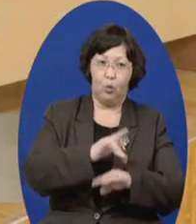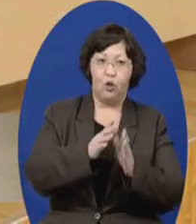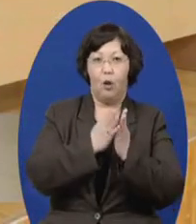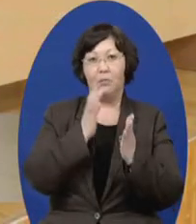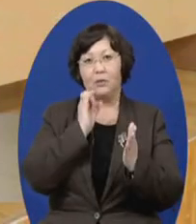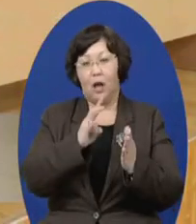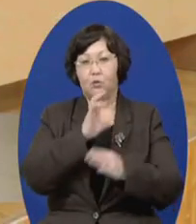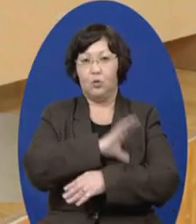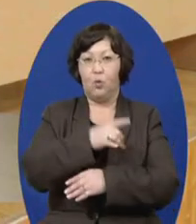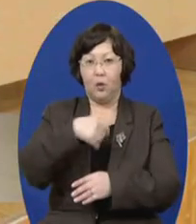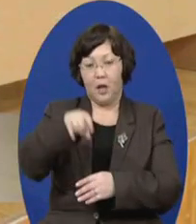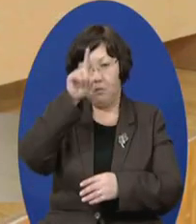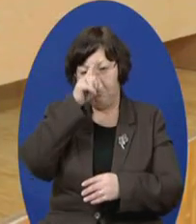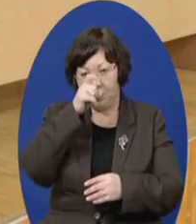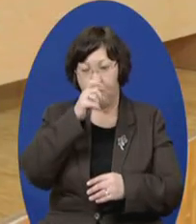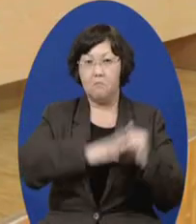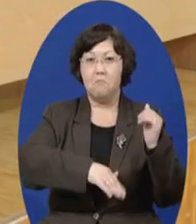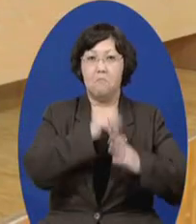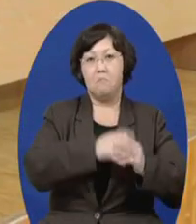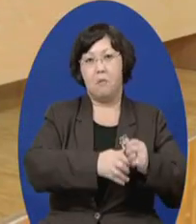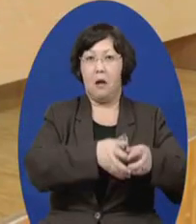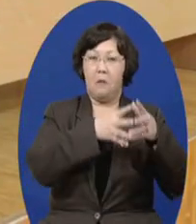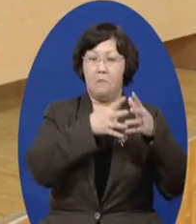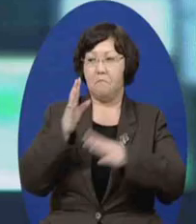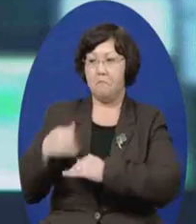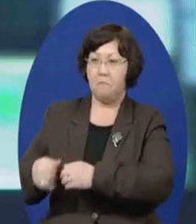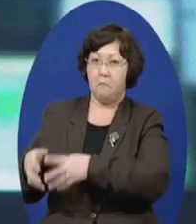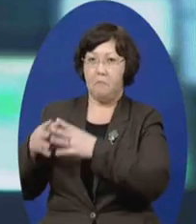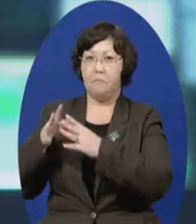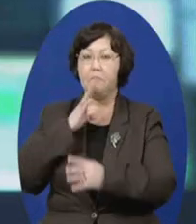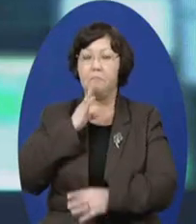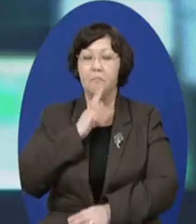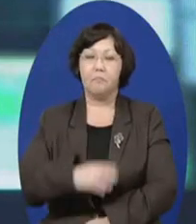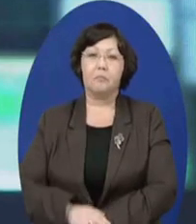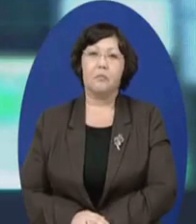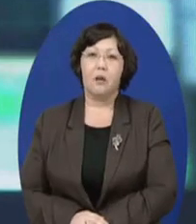сургуулийн имлэг байрлах юм байна. Нийслэлчүүдийн